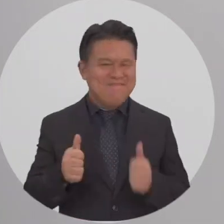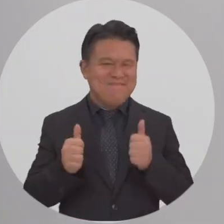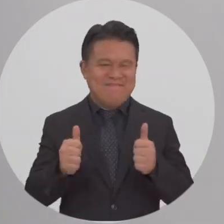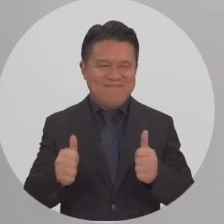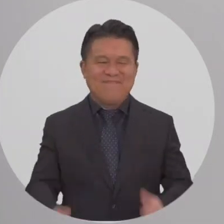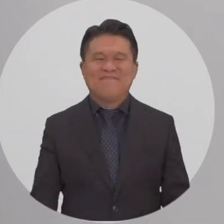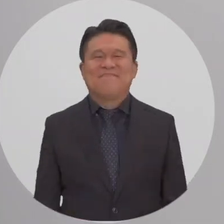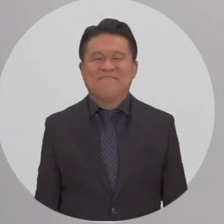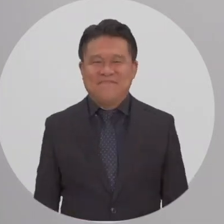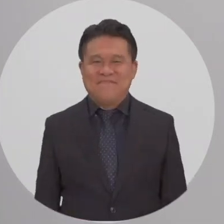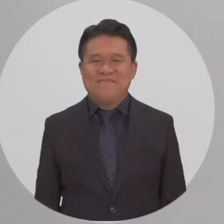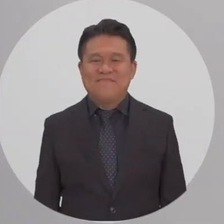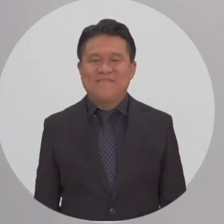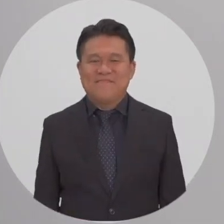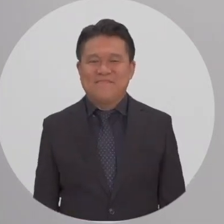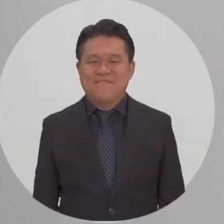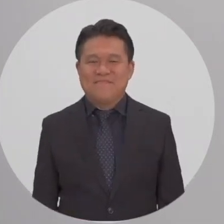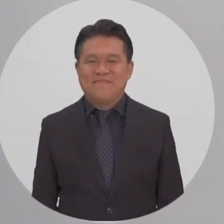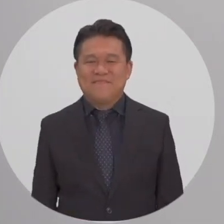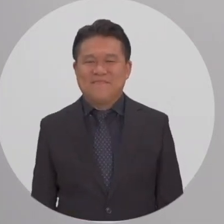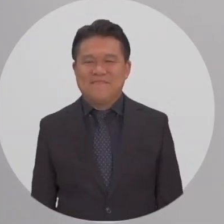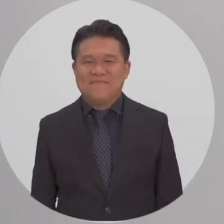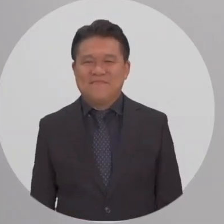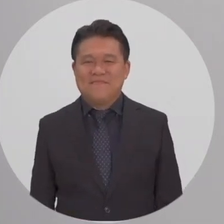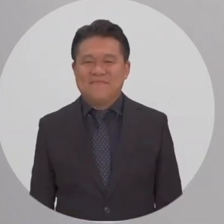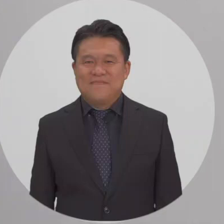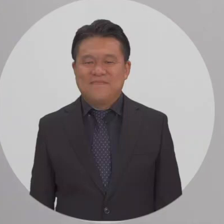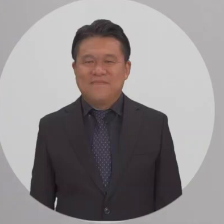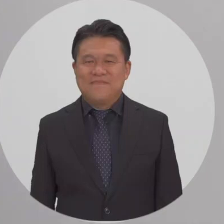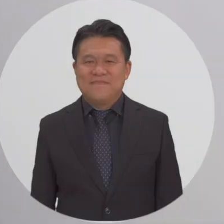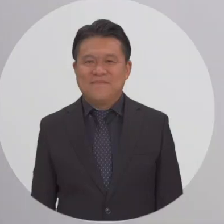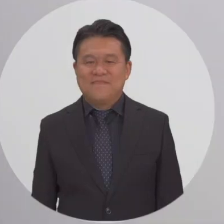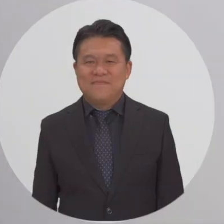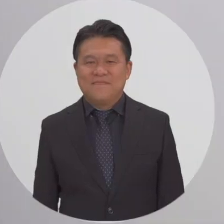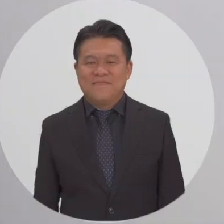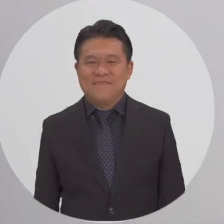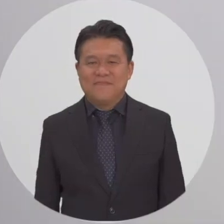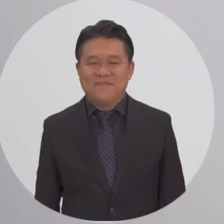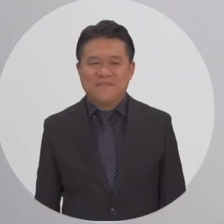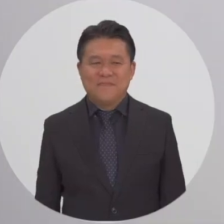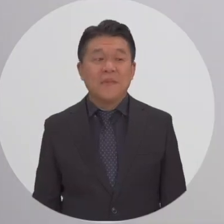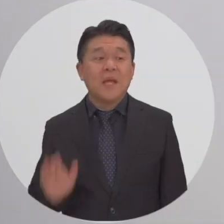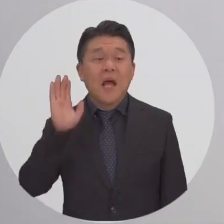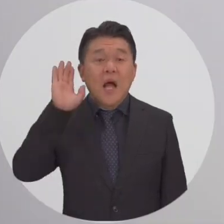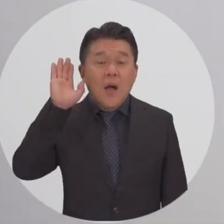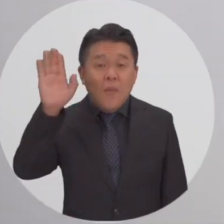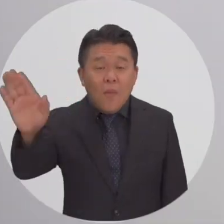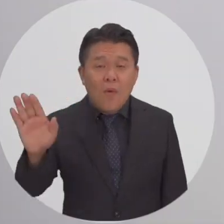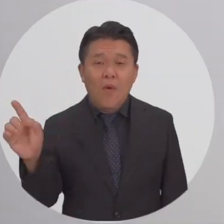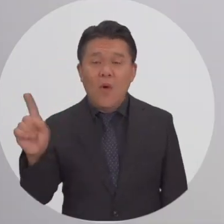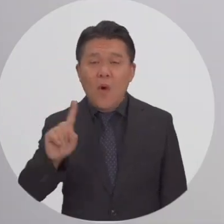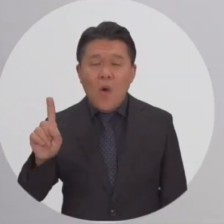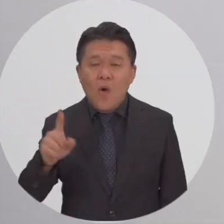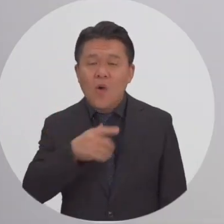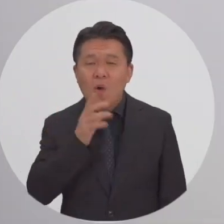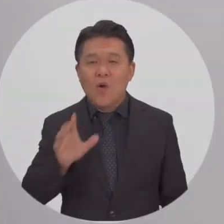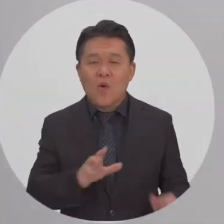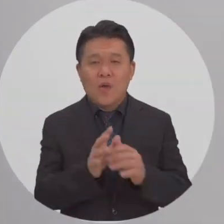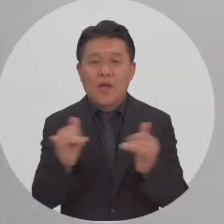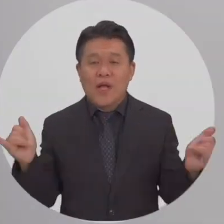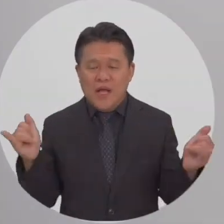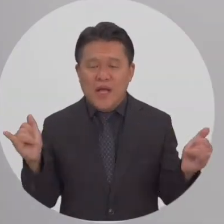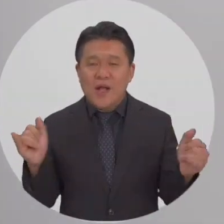아낌없는 칭찬을 해줄 때 기분이 좋습니다. 앞으로 어떤 요양보호사가 되고